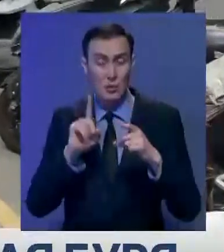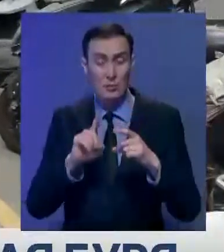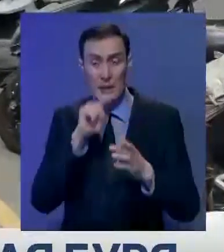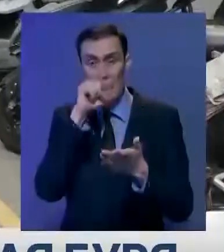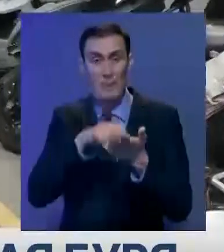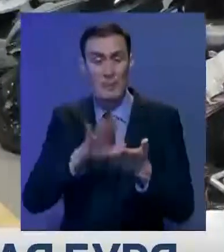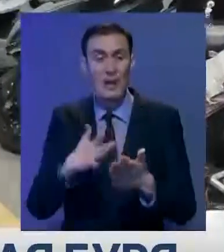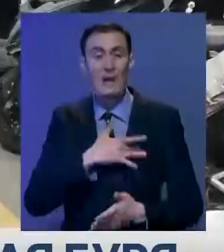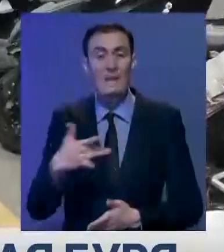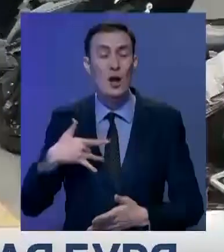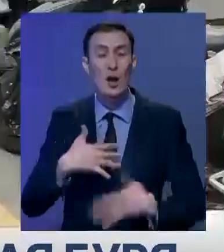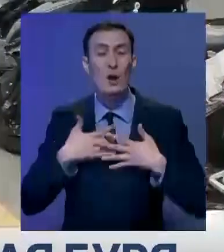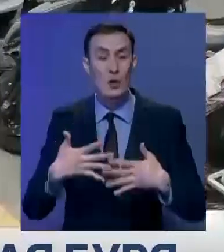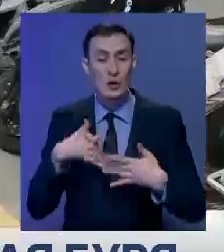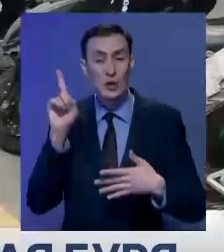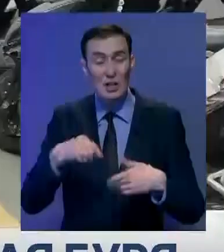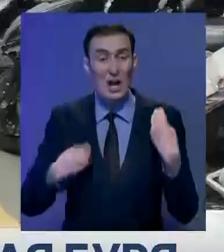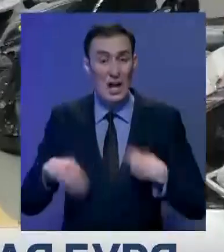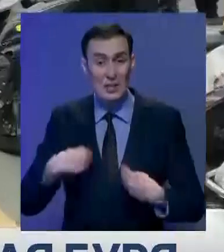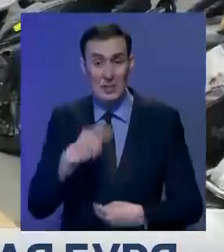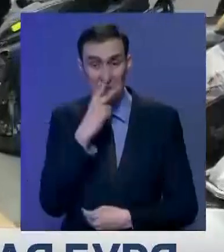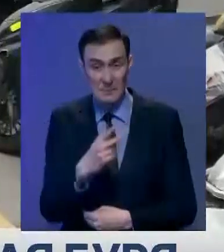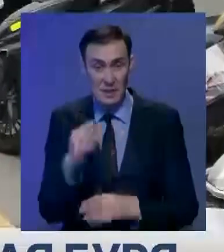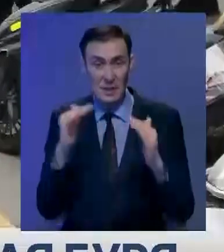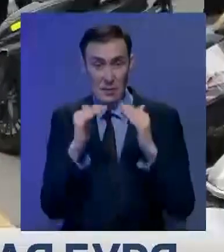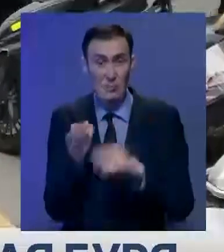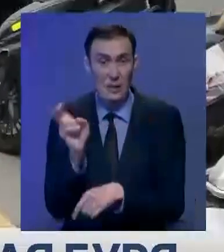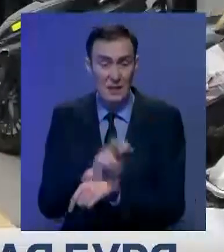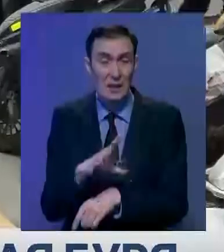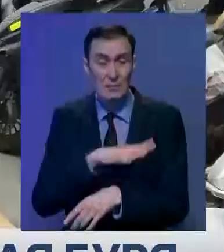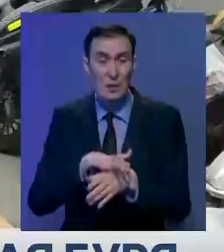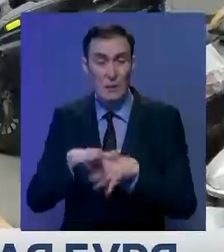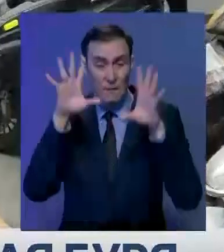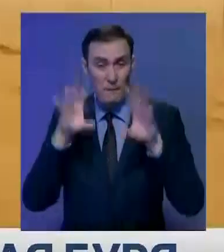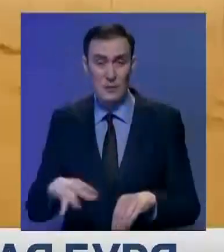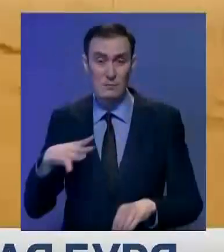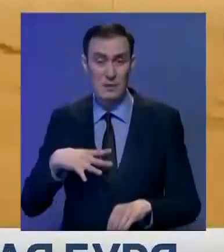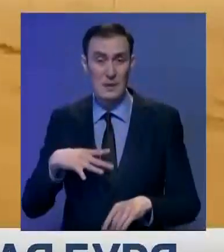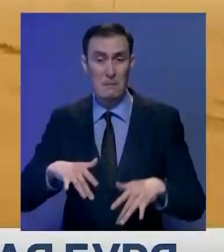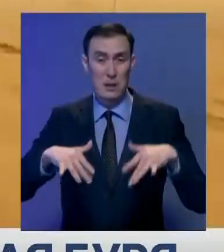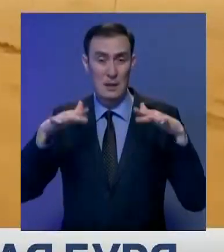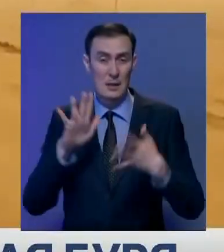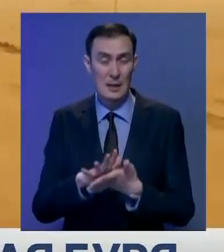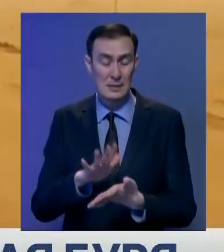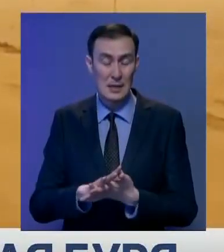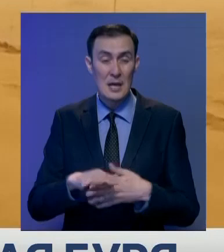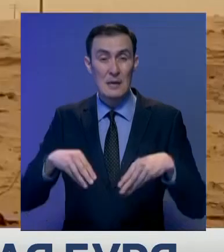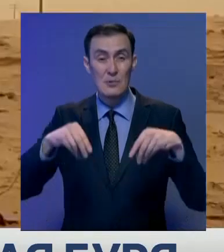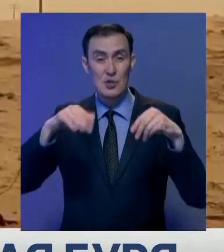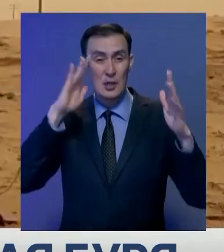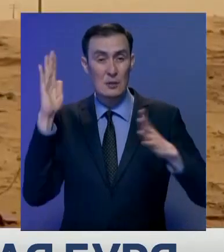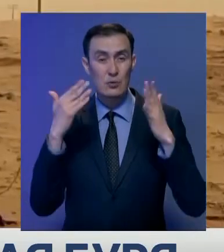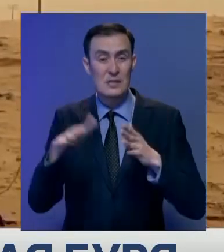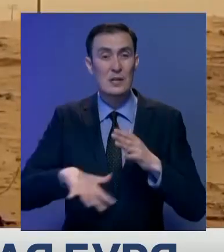не попала в легкие. Даже одежда, видите, когда домой приходил, была весь в пыли. По официальным данным, песчаные бури приходят